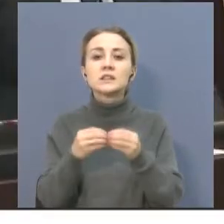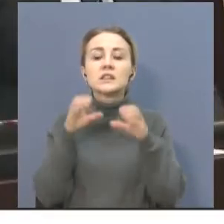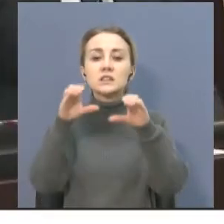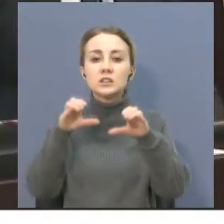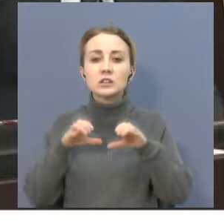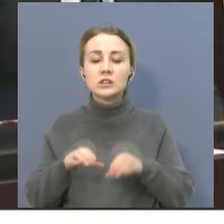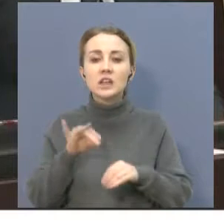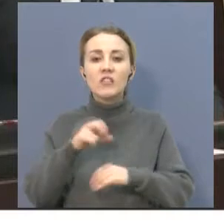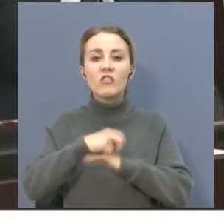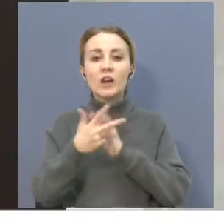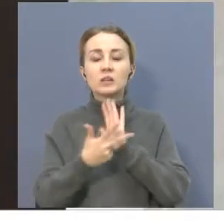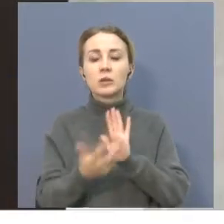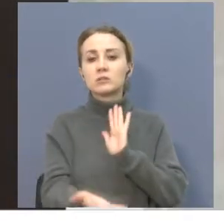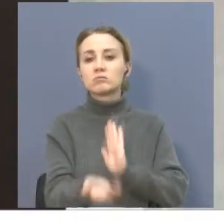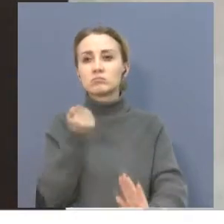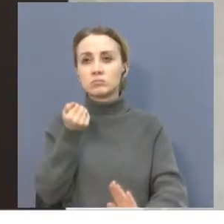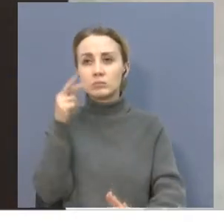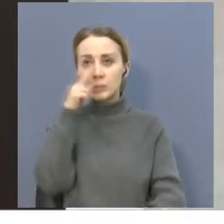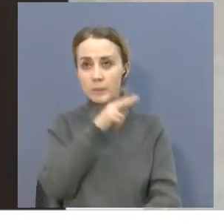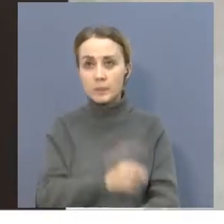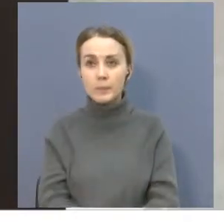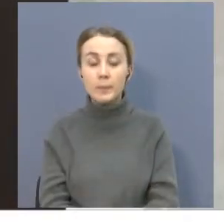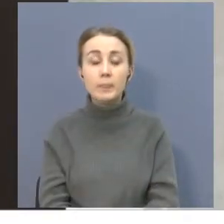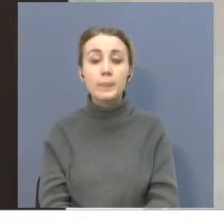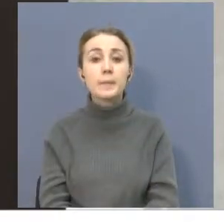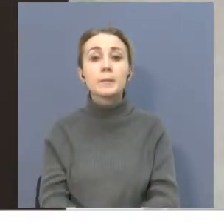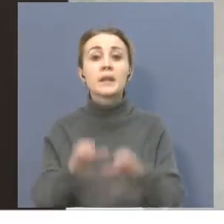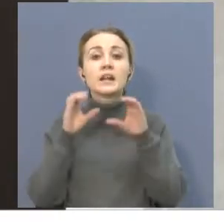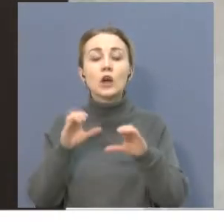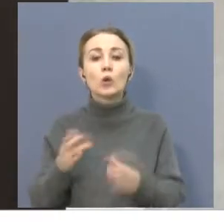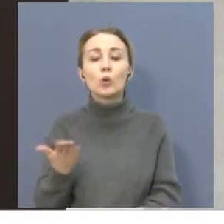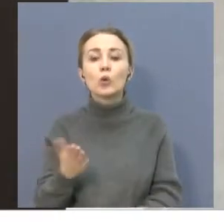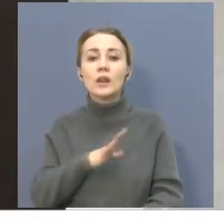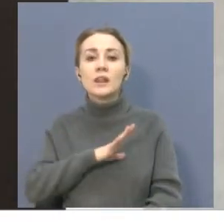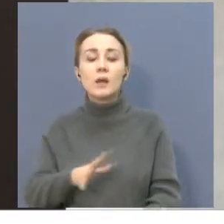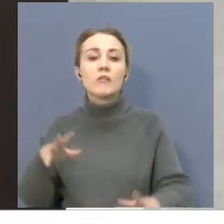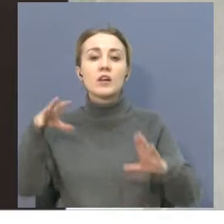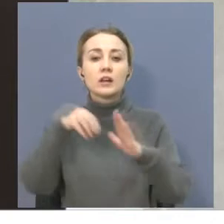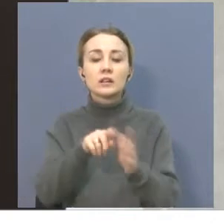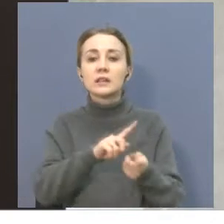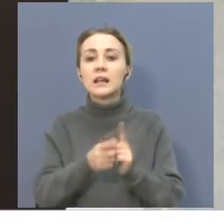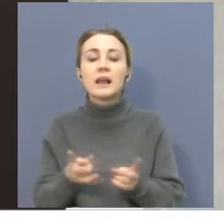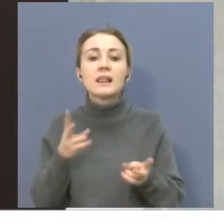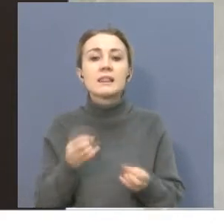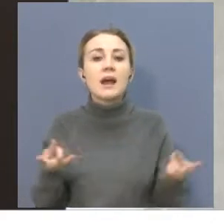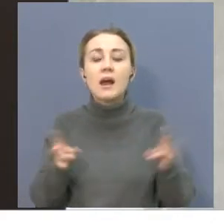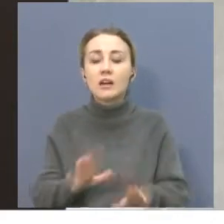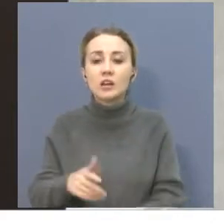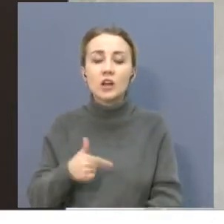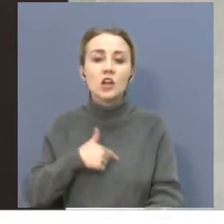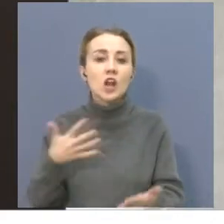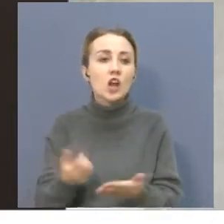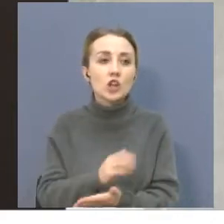Нет закона, в который мы не вносили изменения. Өзгеріс енгізілмеген заң қалмады. Мен осы заңдардың көптігін және олардың тұрақты